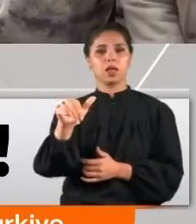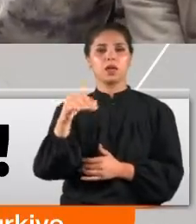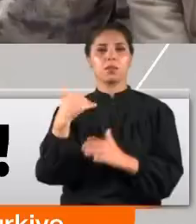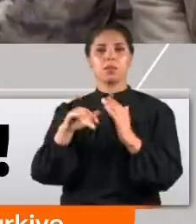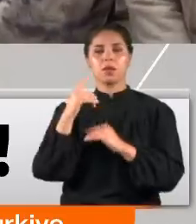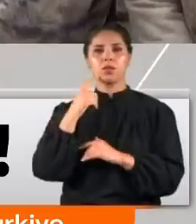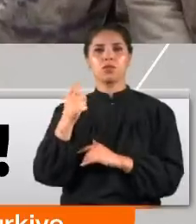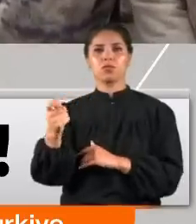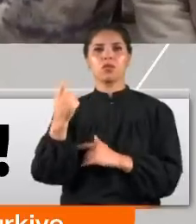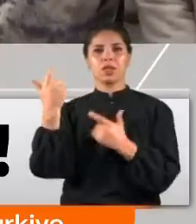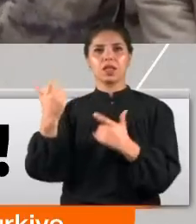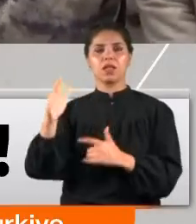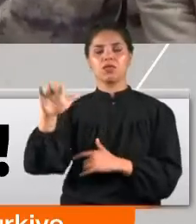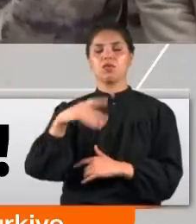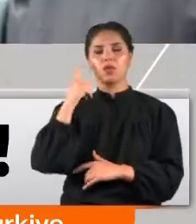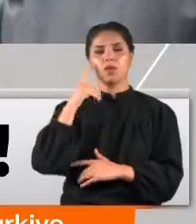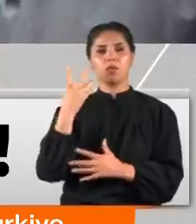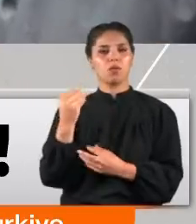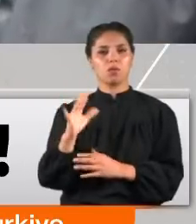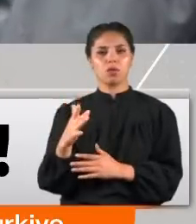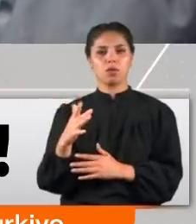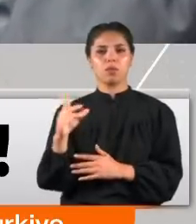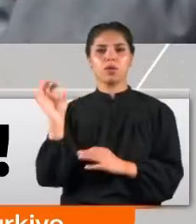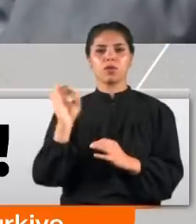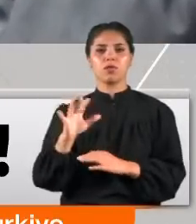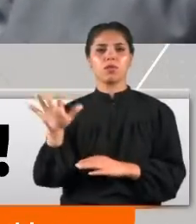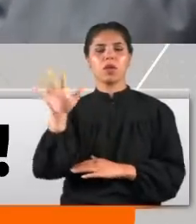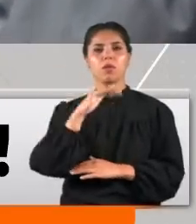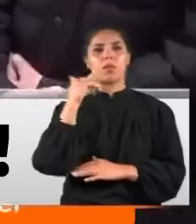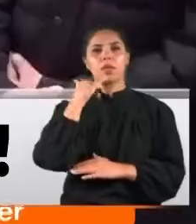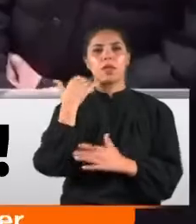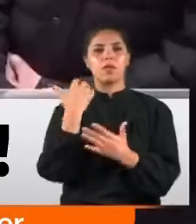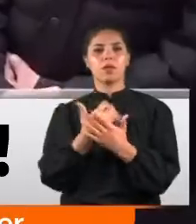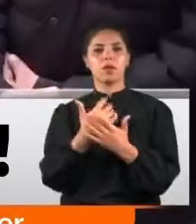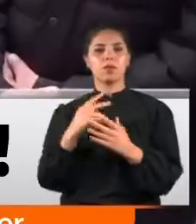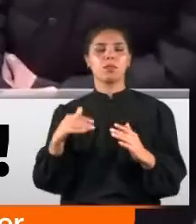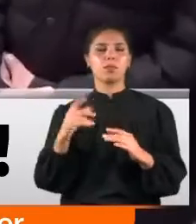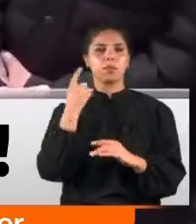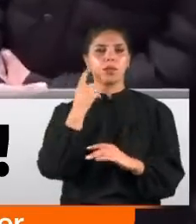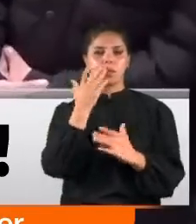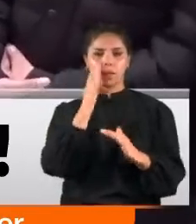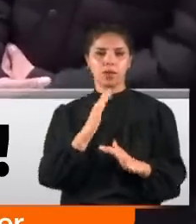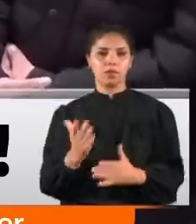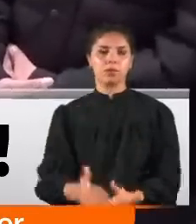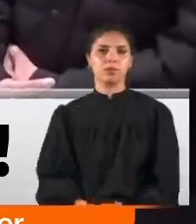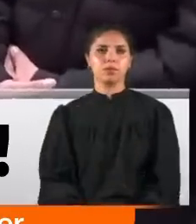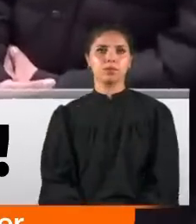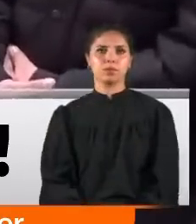mesajla cinayet mahalline çağrıldığı yönünde. Gözler şimdi telefondan elde edilecek o kritik bilgilerde.